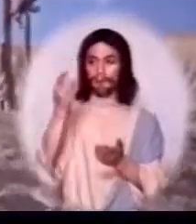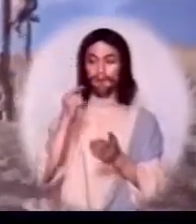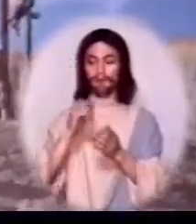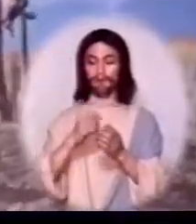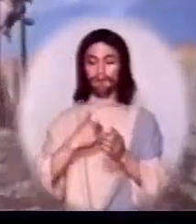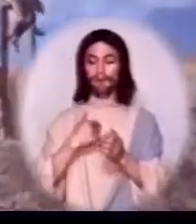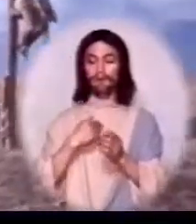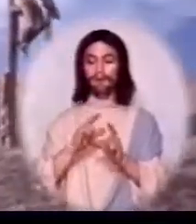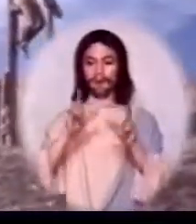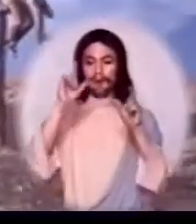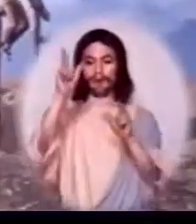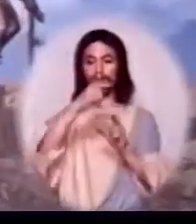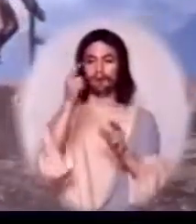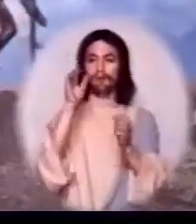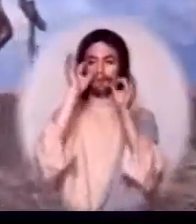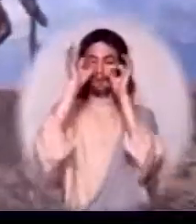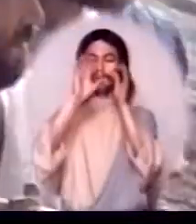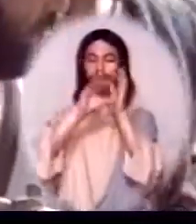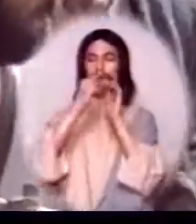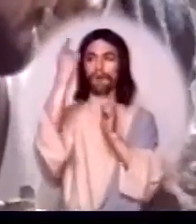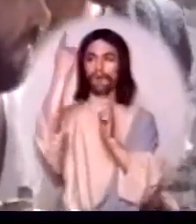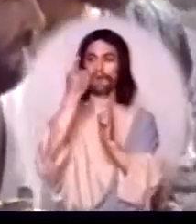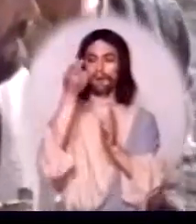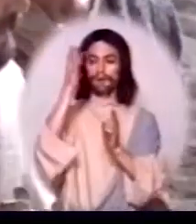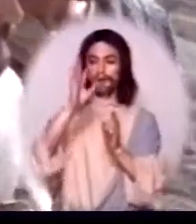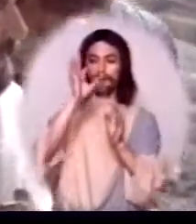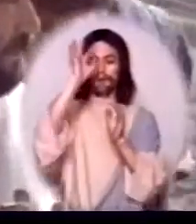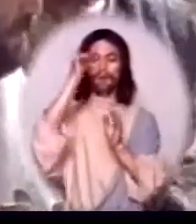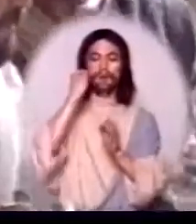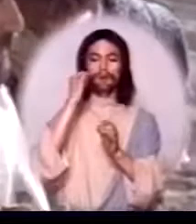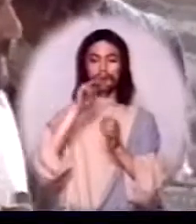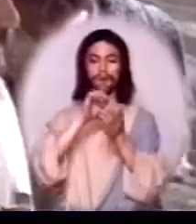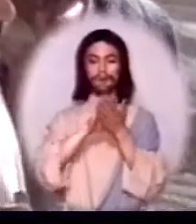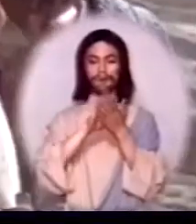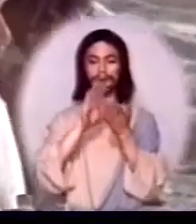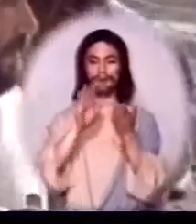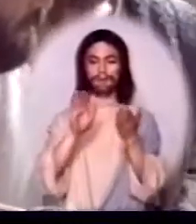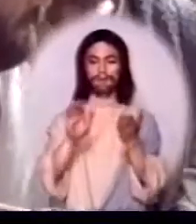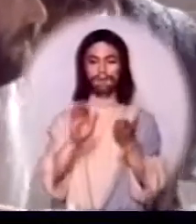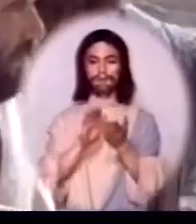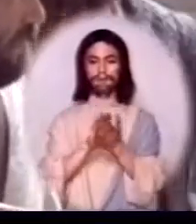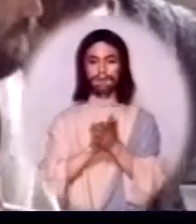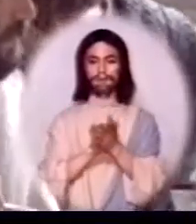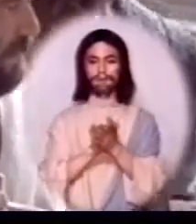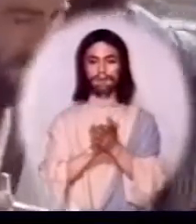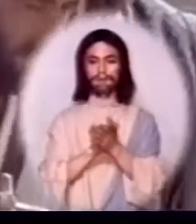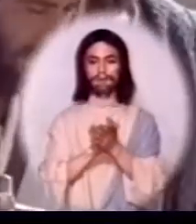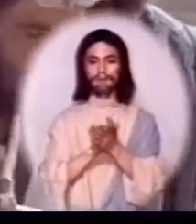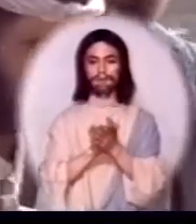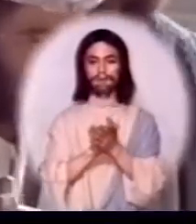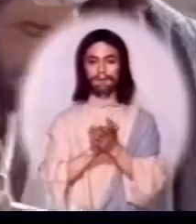너희가 인자의 날 가운데서 하루라도 보고 싶어 할 때가 오겠으나 보지 못할 것이니라.